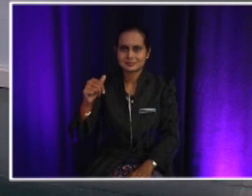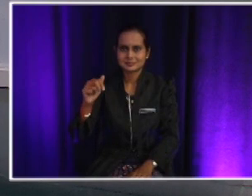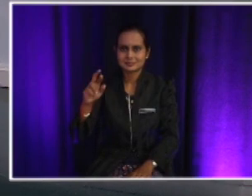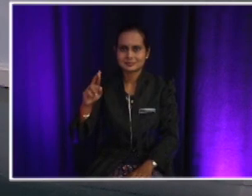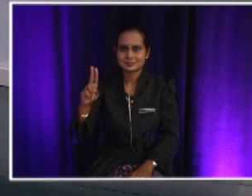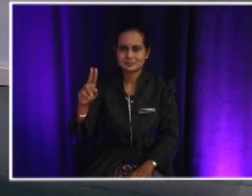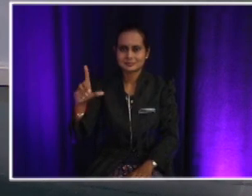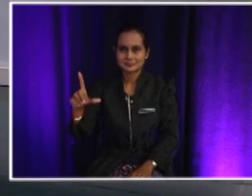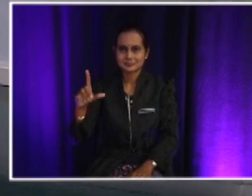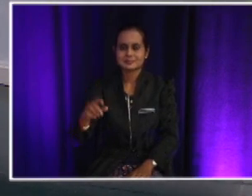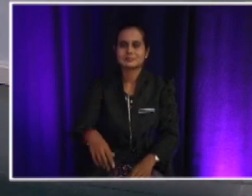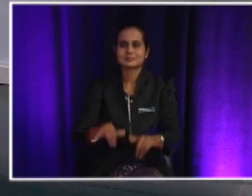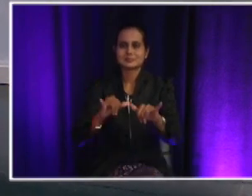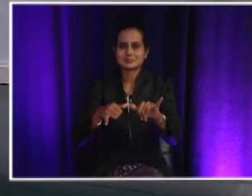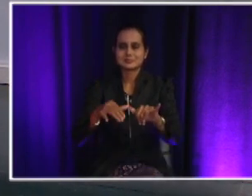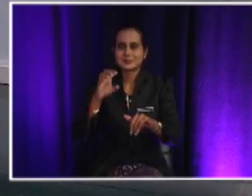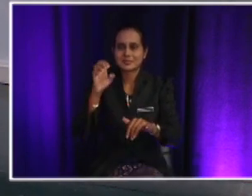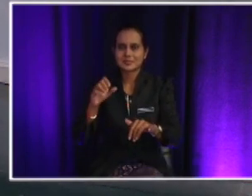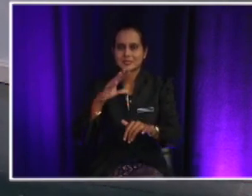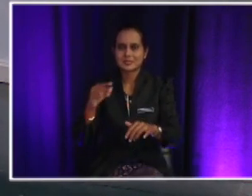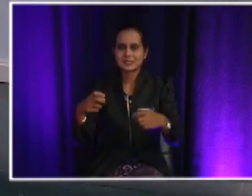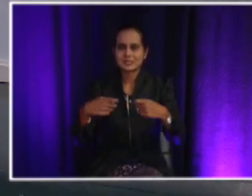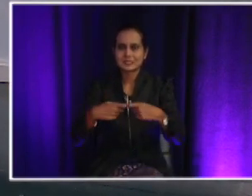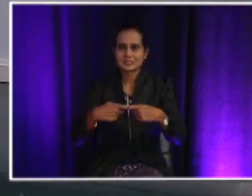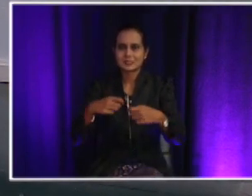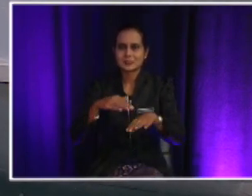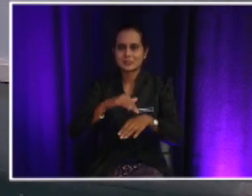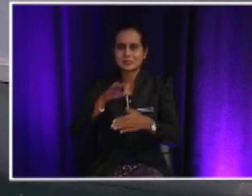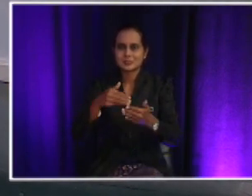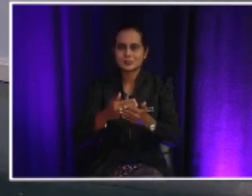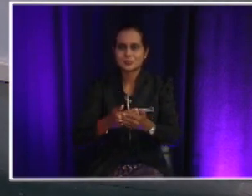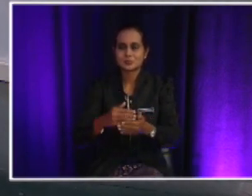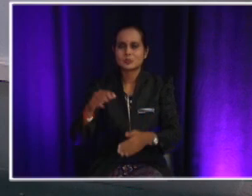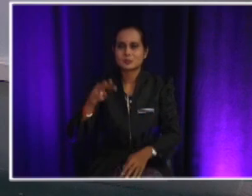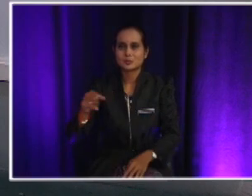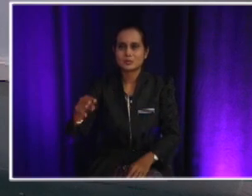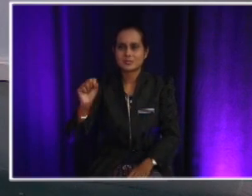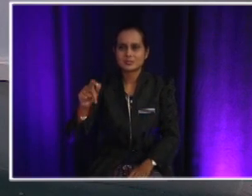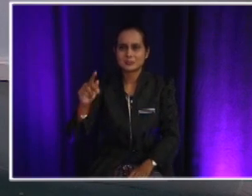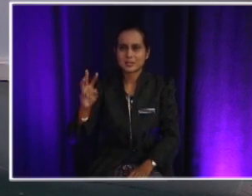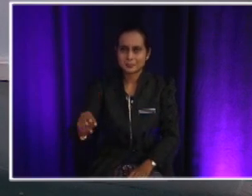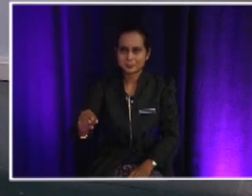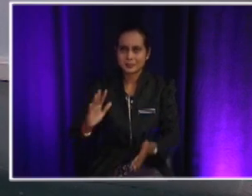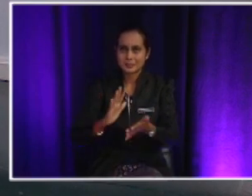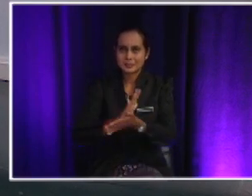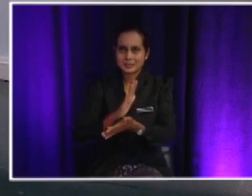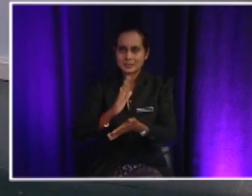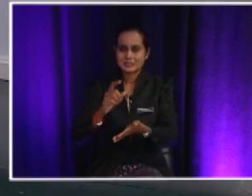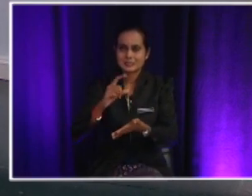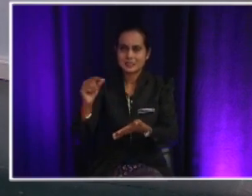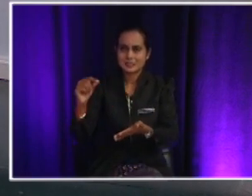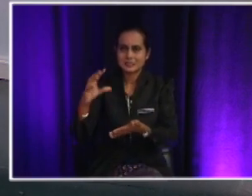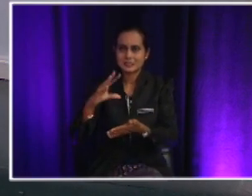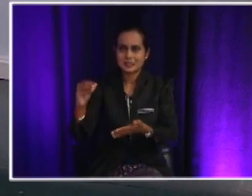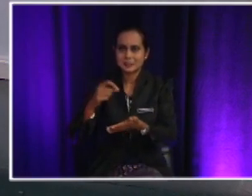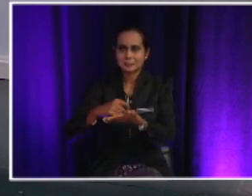kejuruteraan elektrik dan juga elektronik kepada semua calon-calon SPM kita. Sediakan pen dan juga kertas, sama-sama kita fokus tentang apa yang